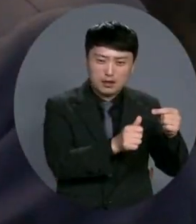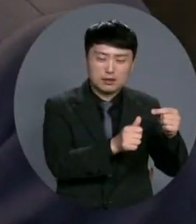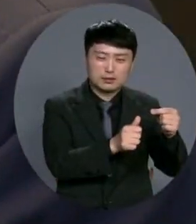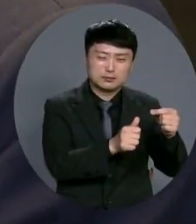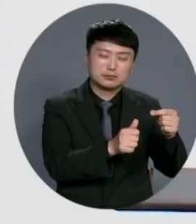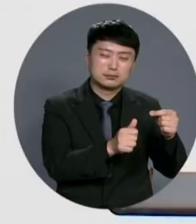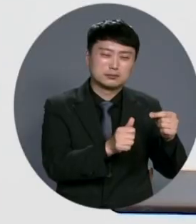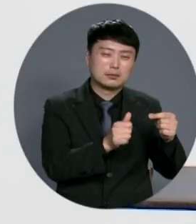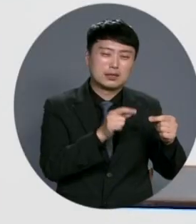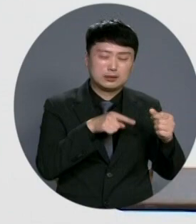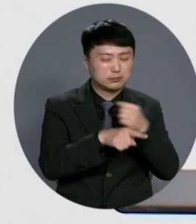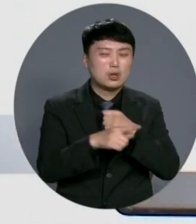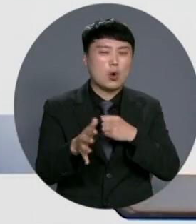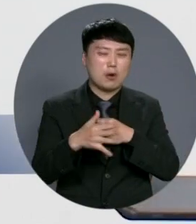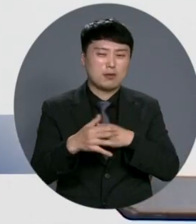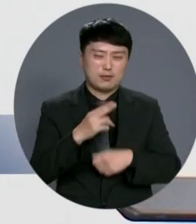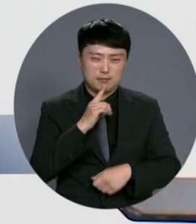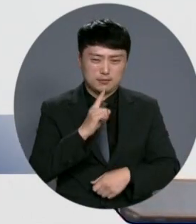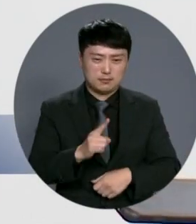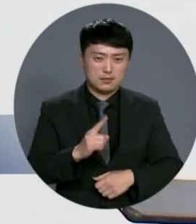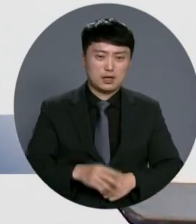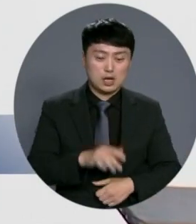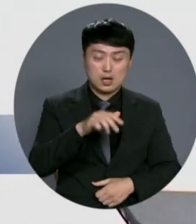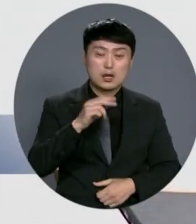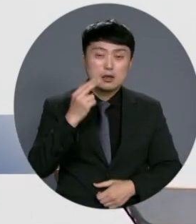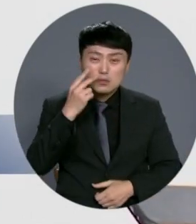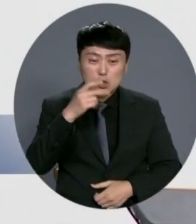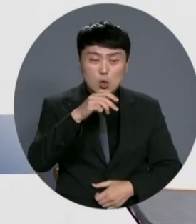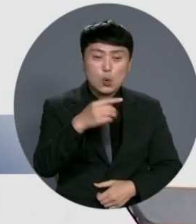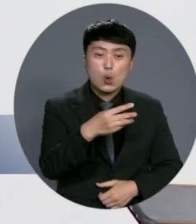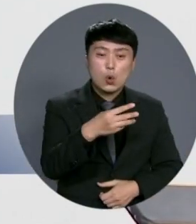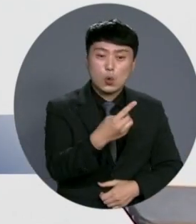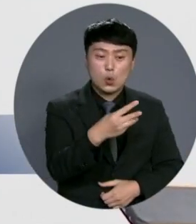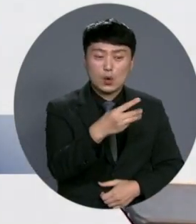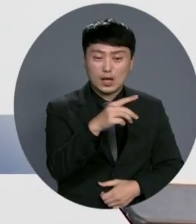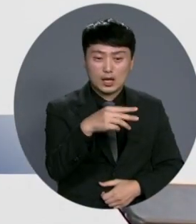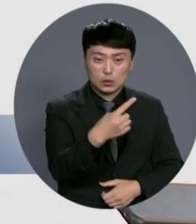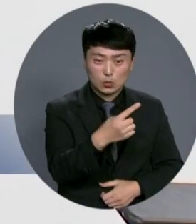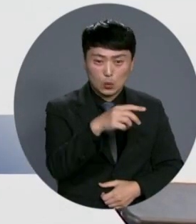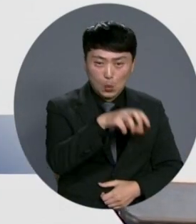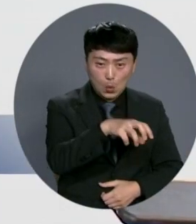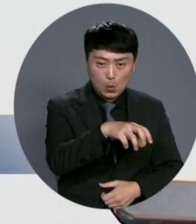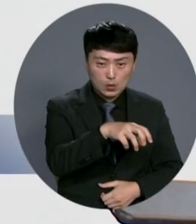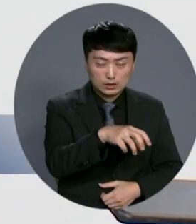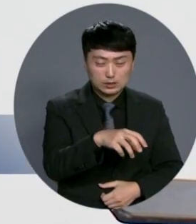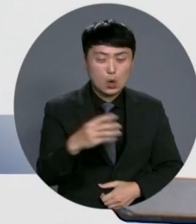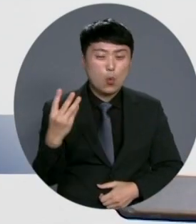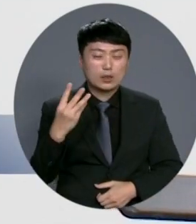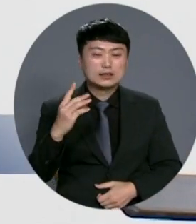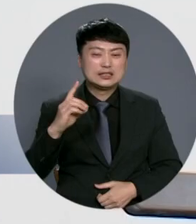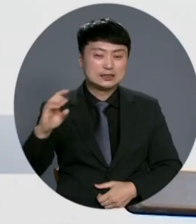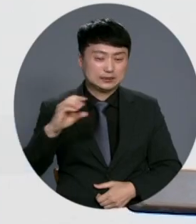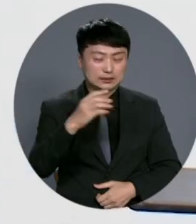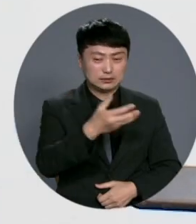평가절하했습니다. 콜로라도주의 의원을 워싱턴 DC 갔다 오면 그 선거 됩니까?